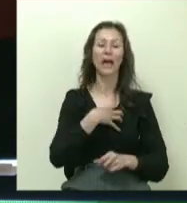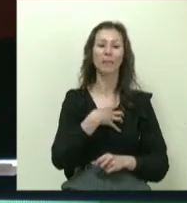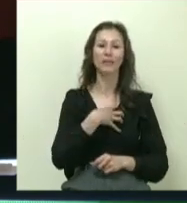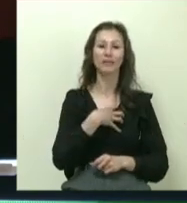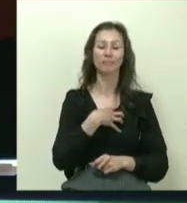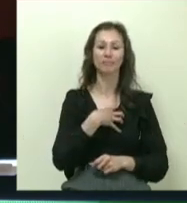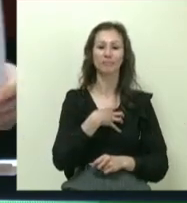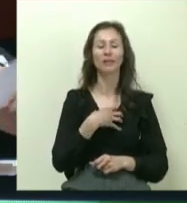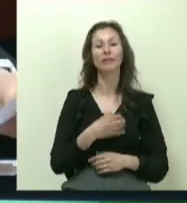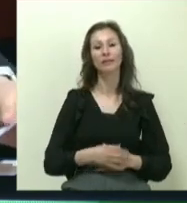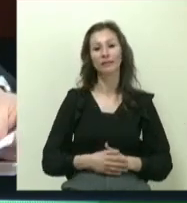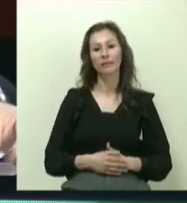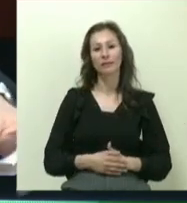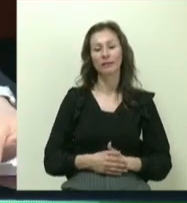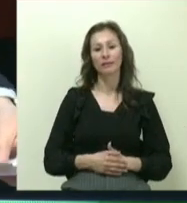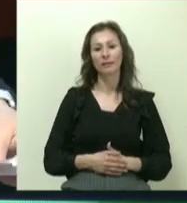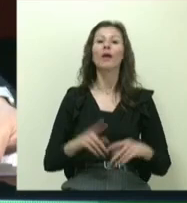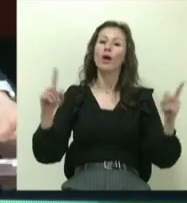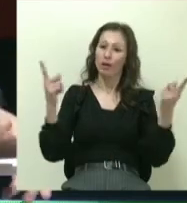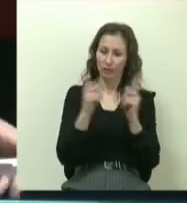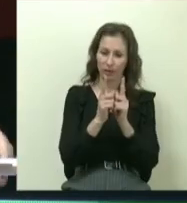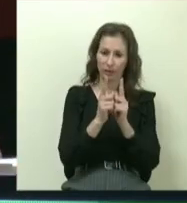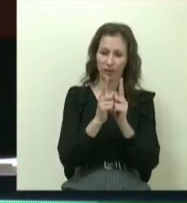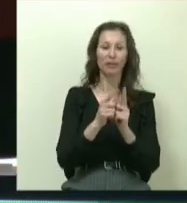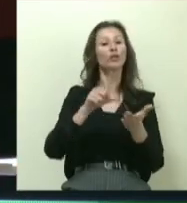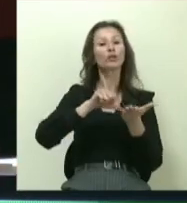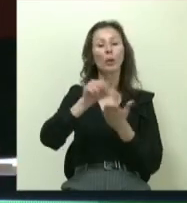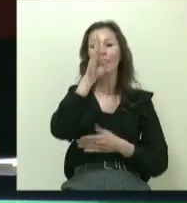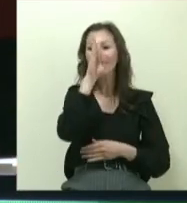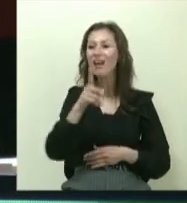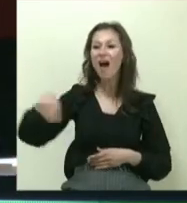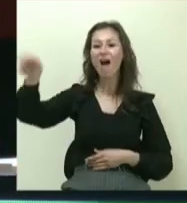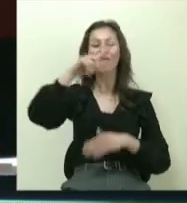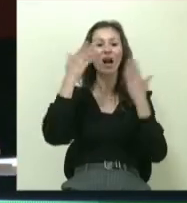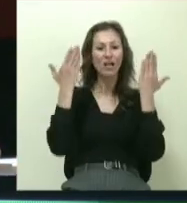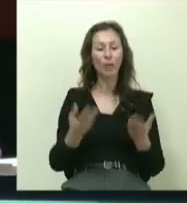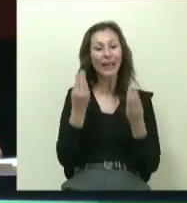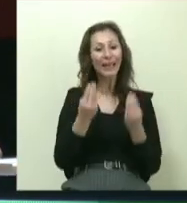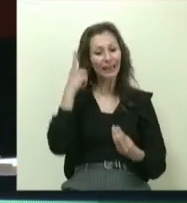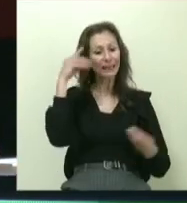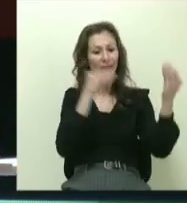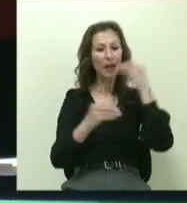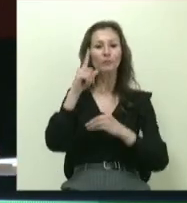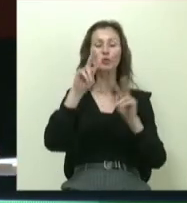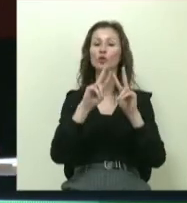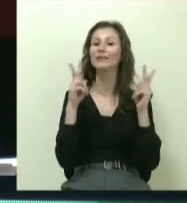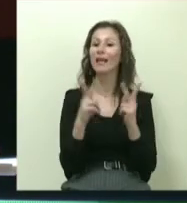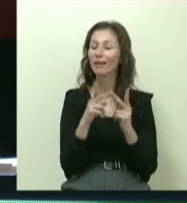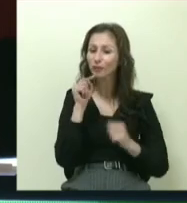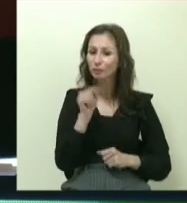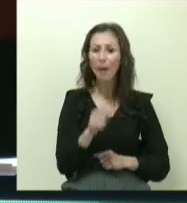sahiptir özetle tüm taraflarca kabul gören iyi tasarlanmış bir küreselleşme